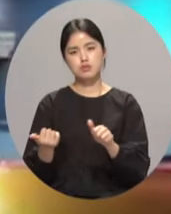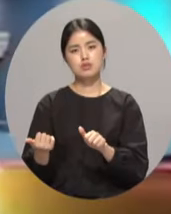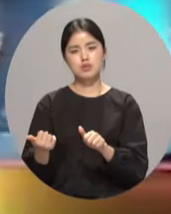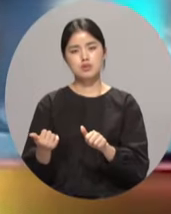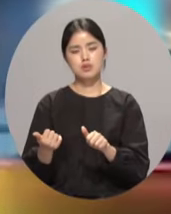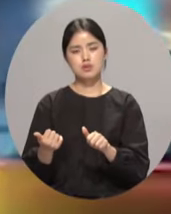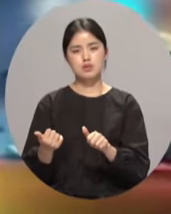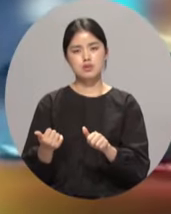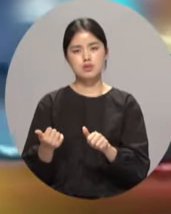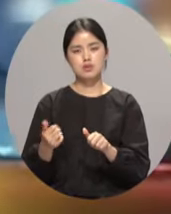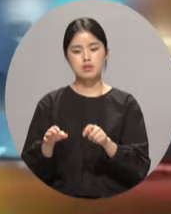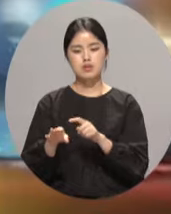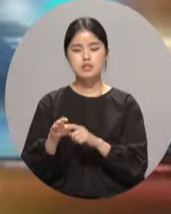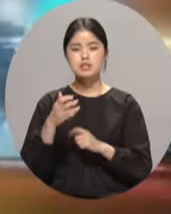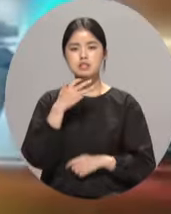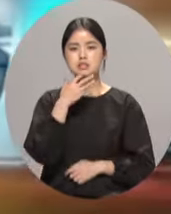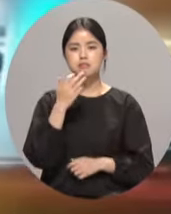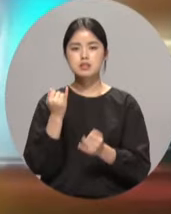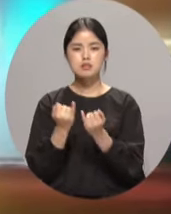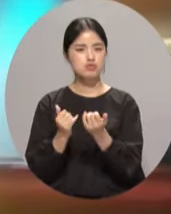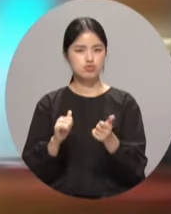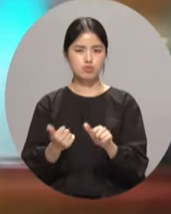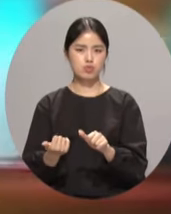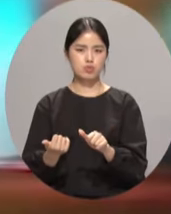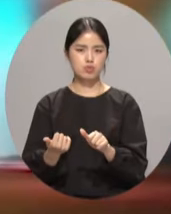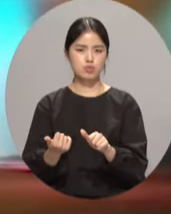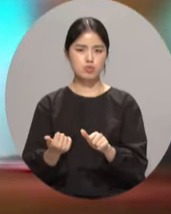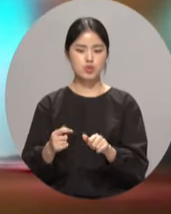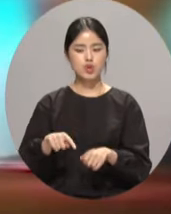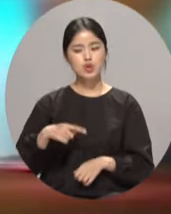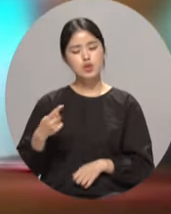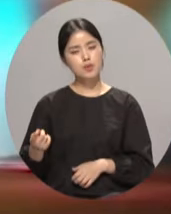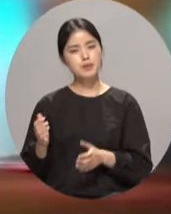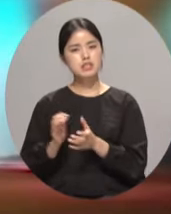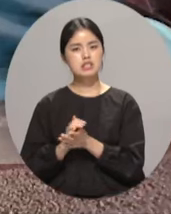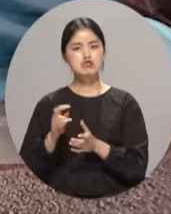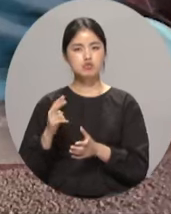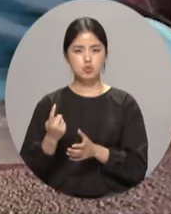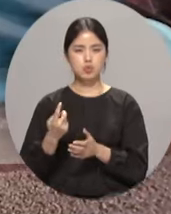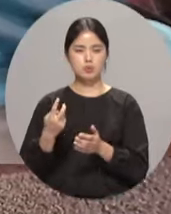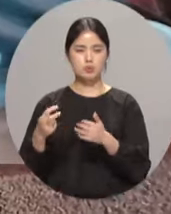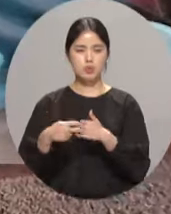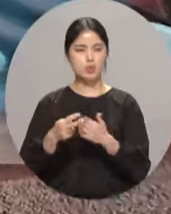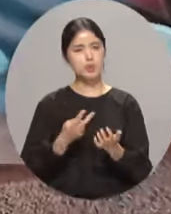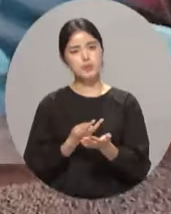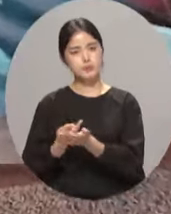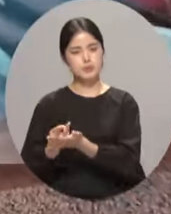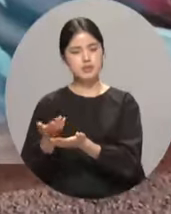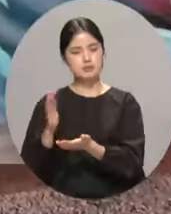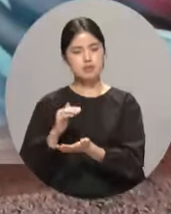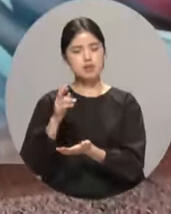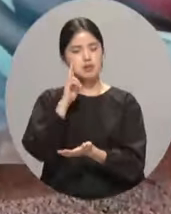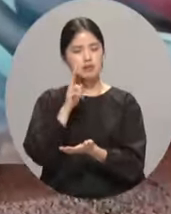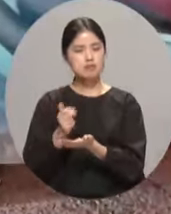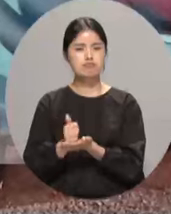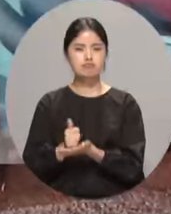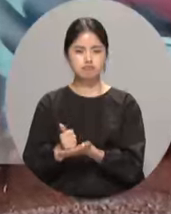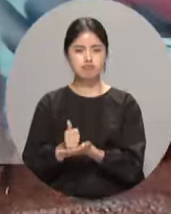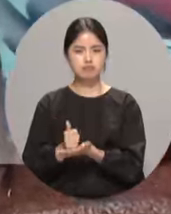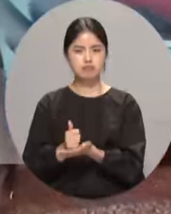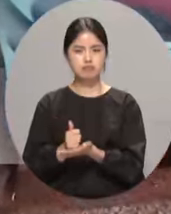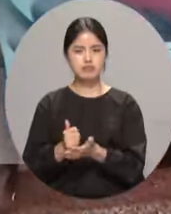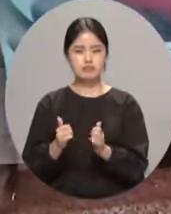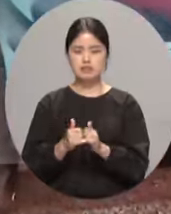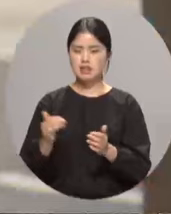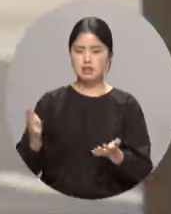경찰을 몰던 18세 여성이 숨졌고 동승자인 18세 친구도 병원으로 옮겨졌지만 위중 인적이